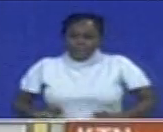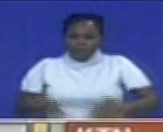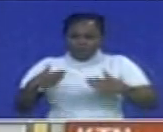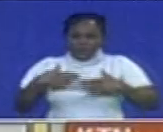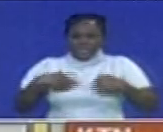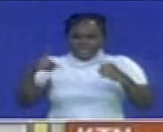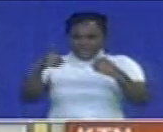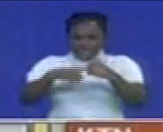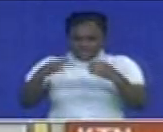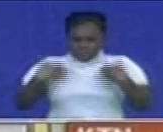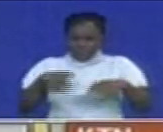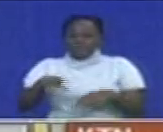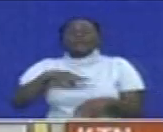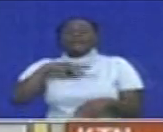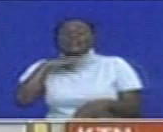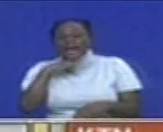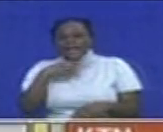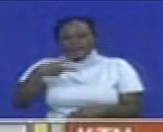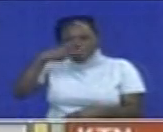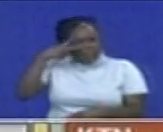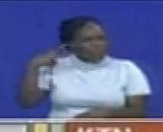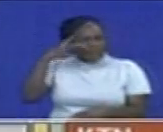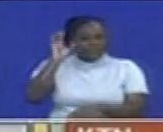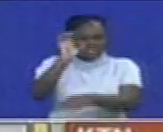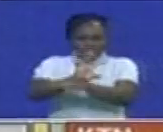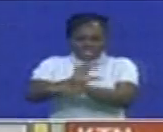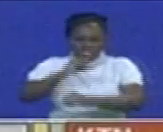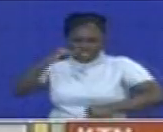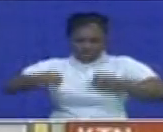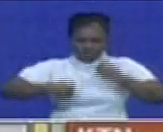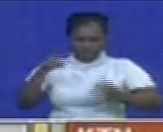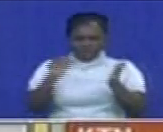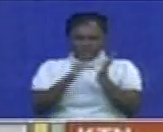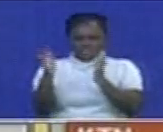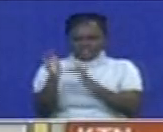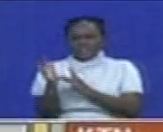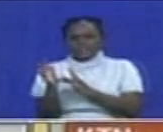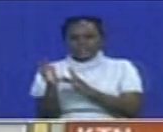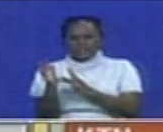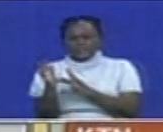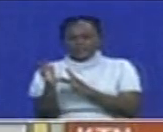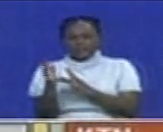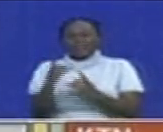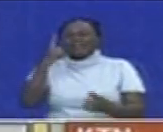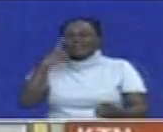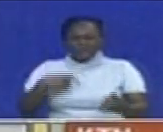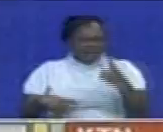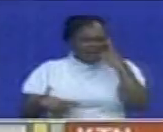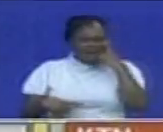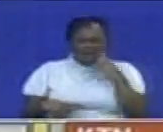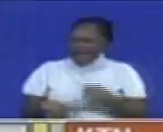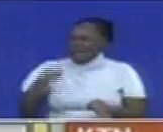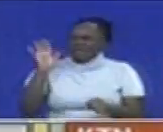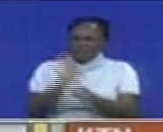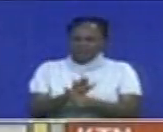sita waliouawa katika shambulizi la kigaidi katika kanisa la Joy of Jesus mtaani Likoni. Kilio kilisheheni ukumbi